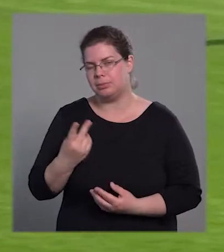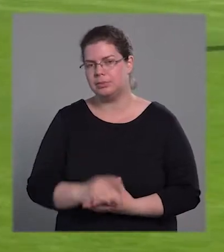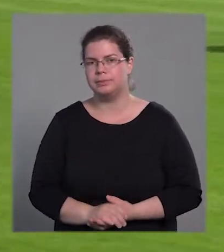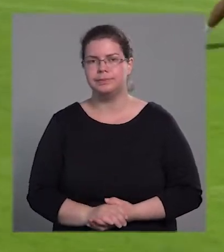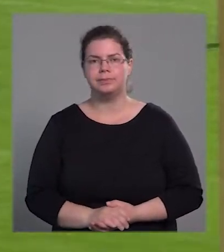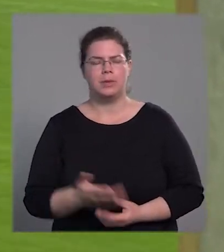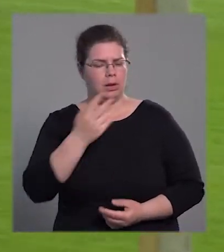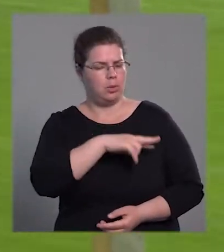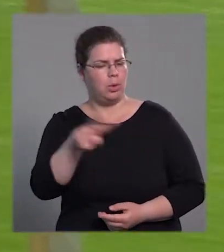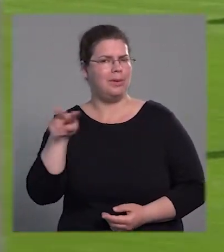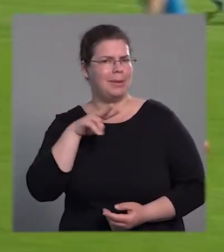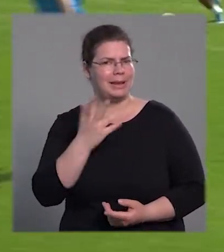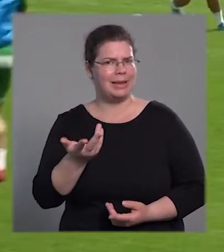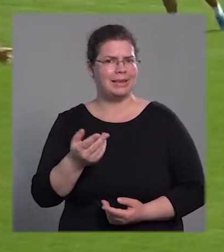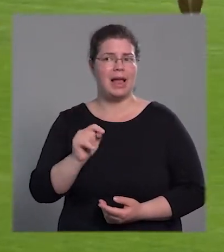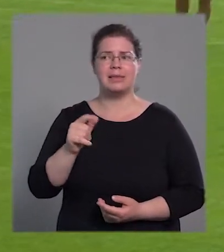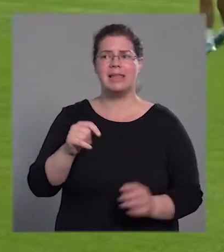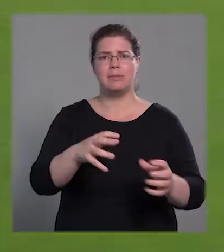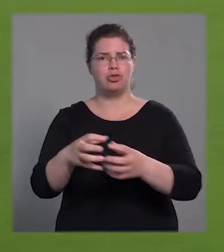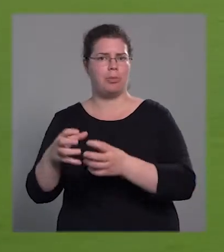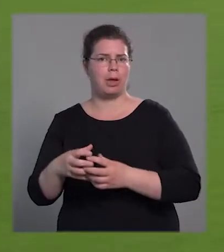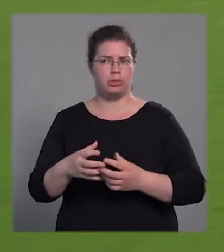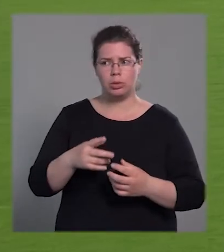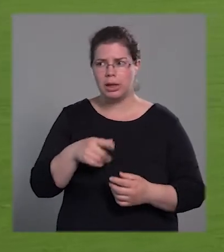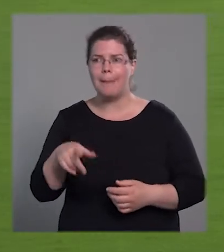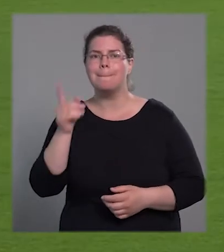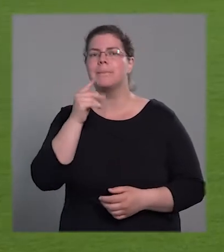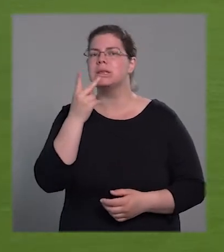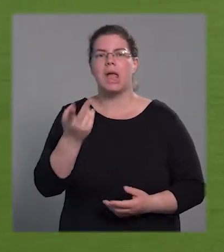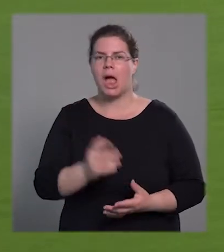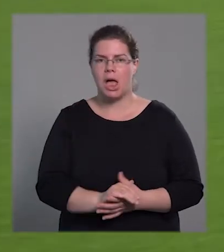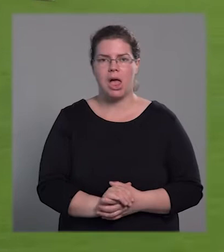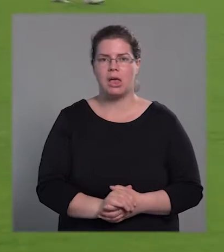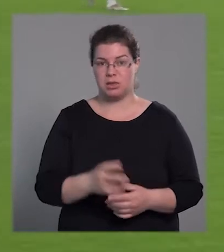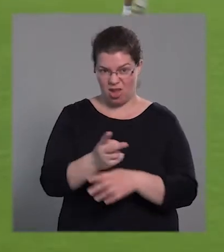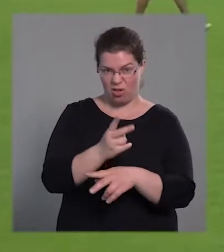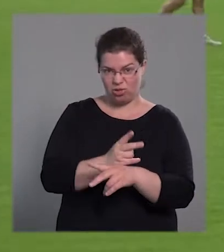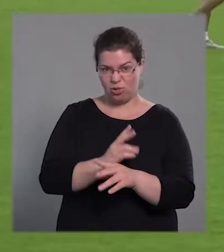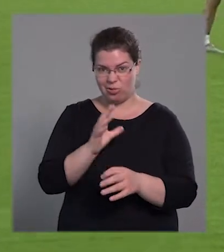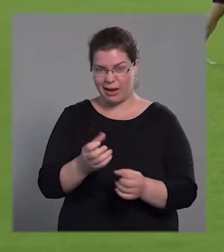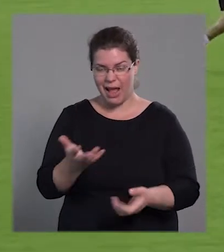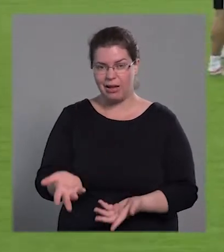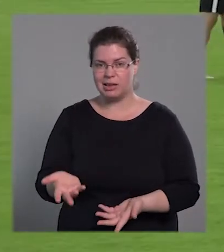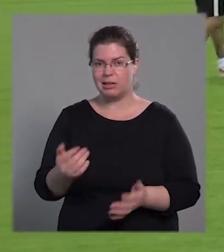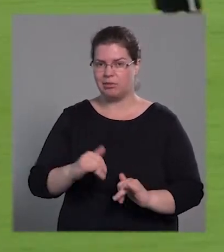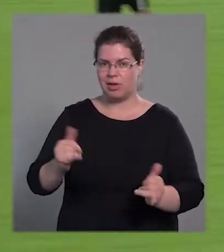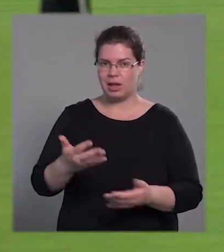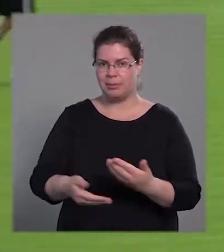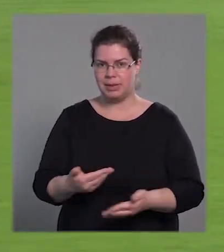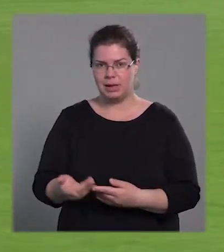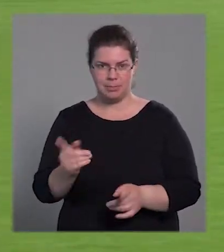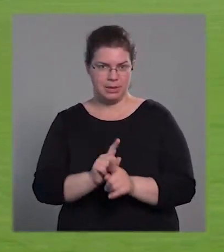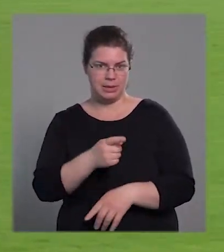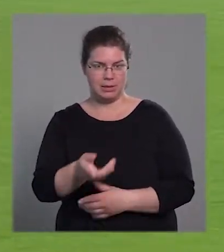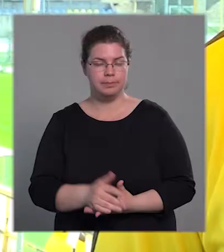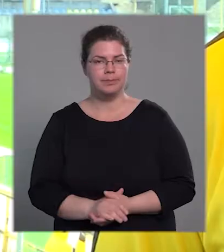körülnézel az egyéb csapatok házatáján, akkor mit látsz, hogy hasonlóan reagáltak a fejleményekre, mint ti?